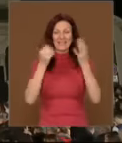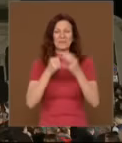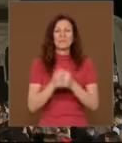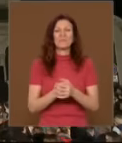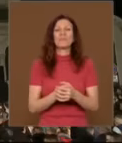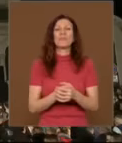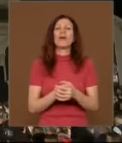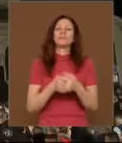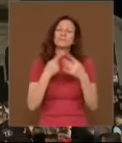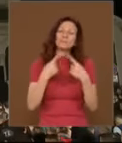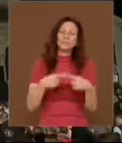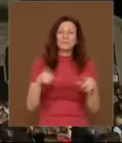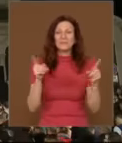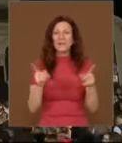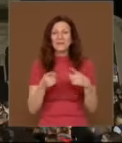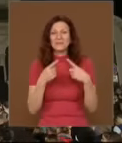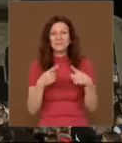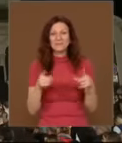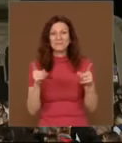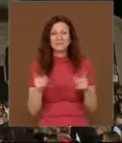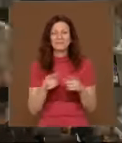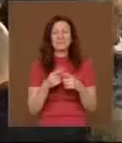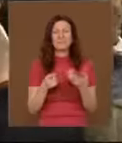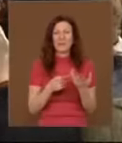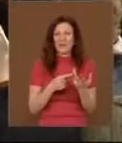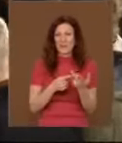изпълнява тропара на празника «Христос Воскресе»